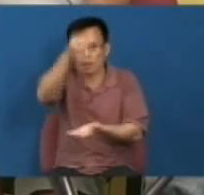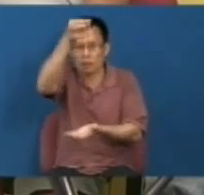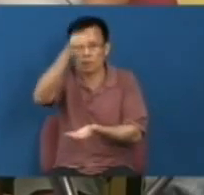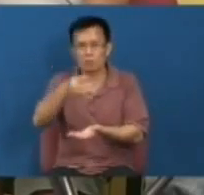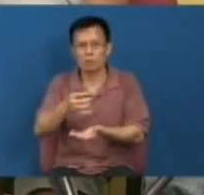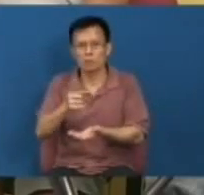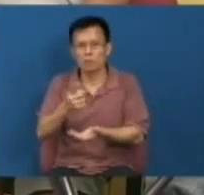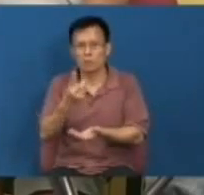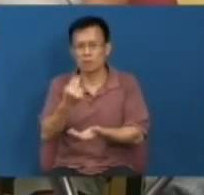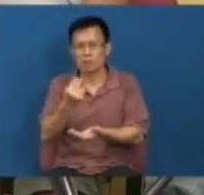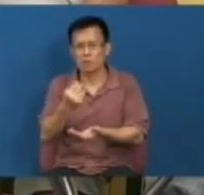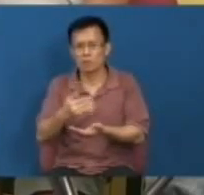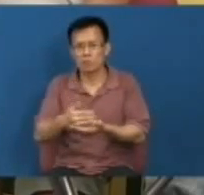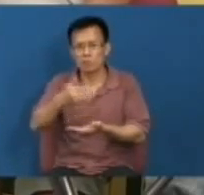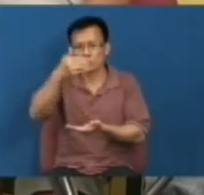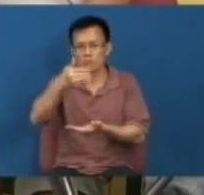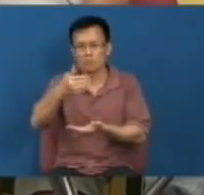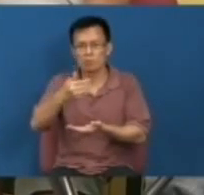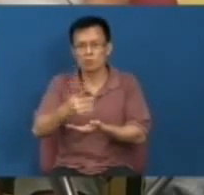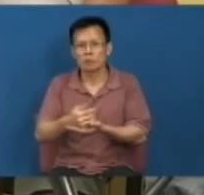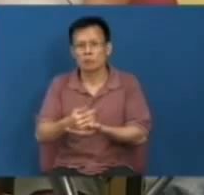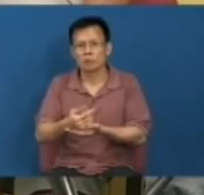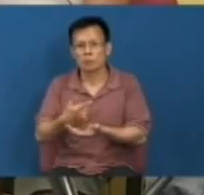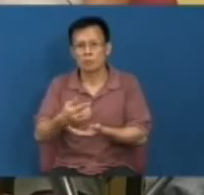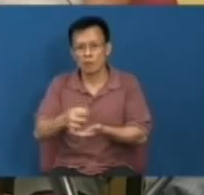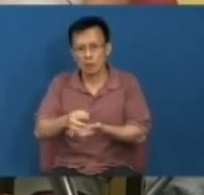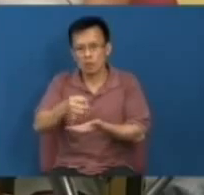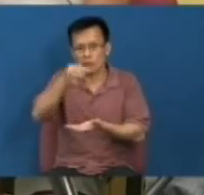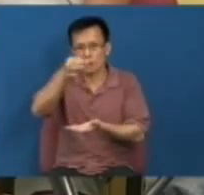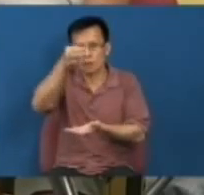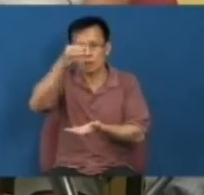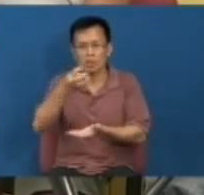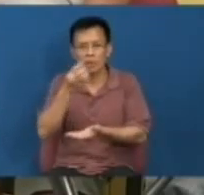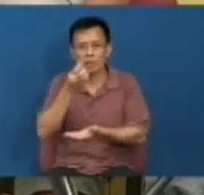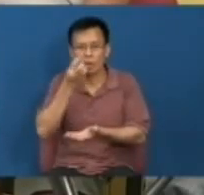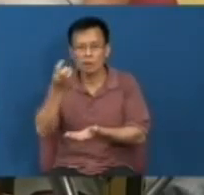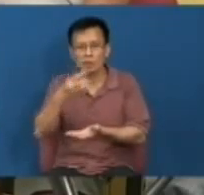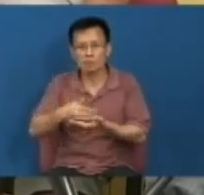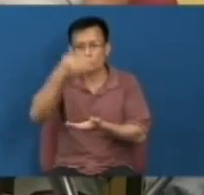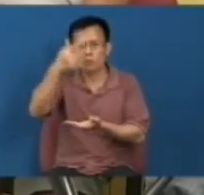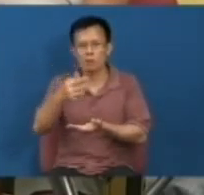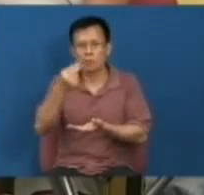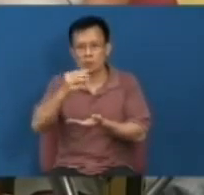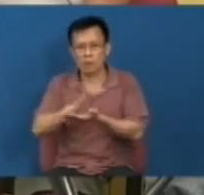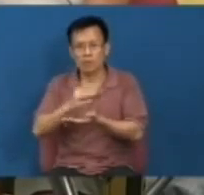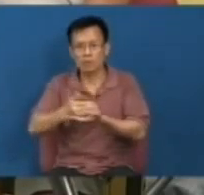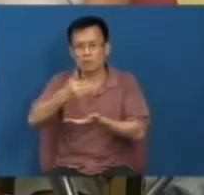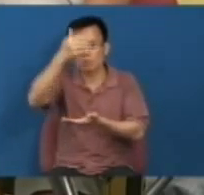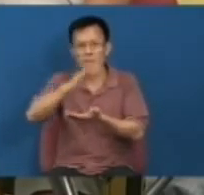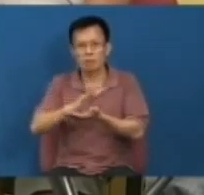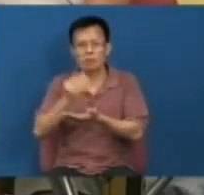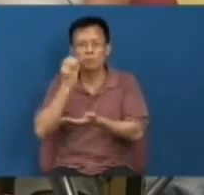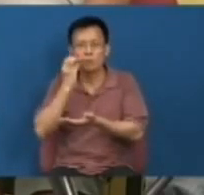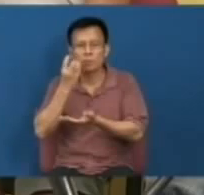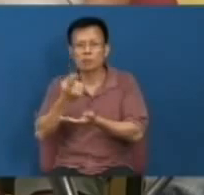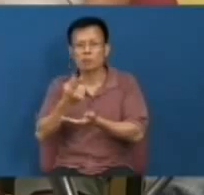啊，點樣會要嗰個牙籤樓咧？但係咧，佢隔離有啲係七年樓齡嘅，佢就唔用啦。因為佢覺